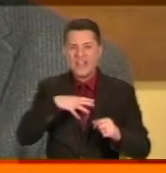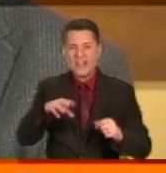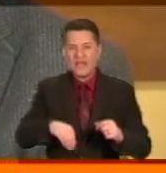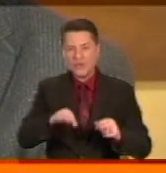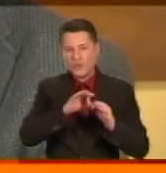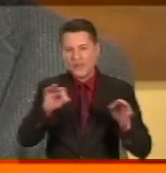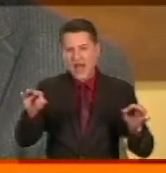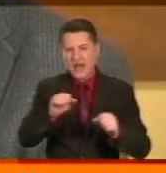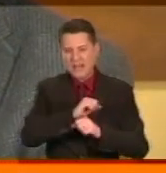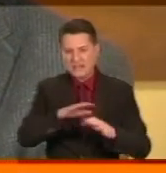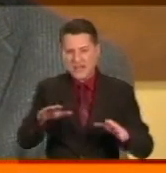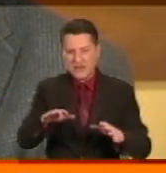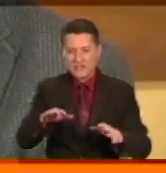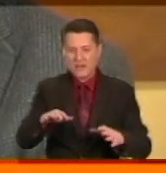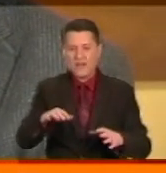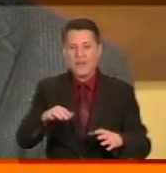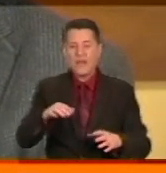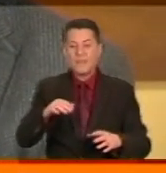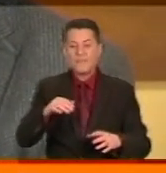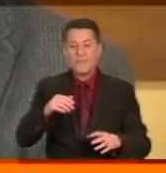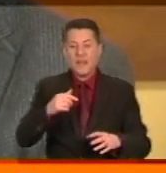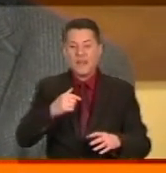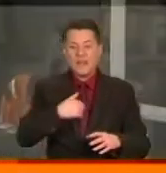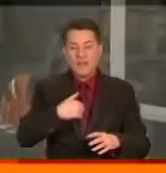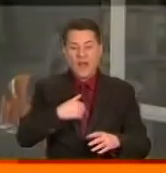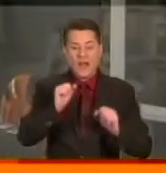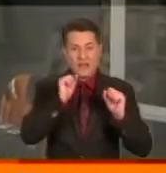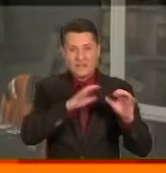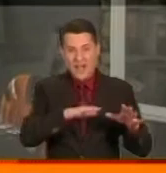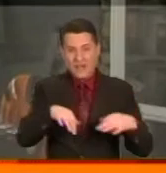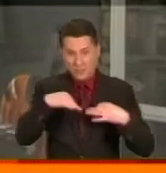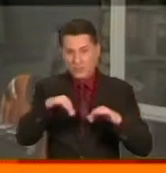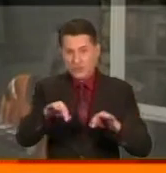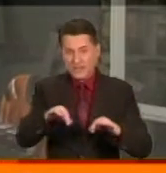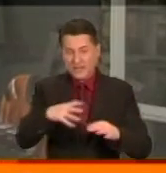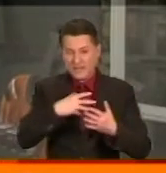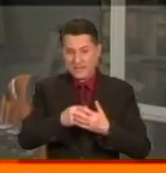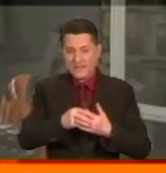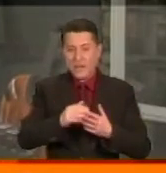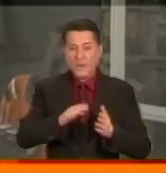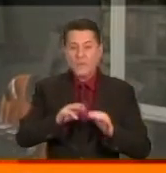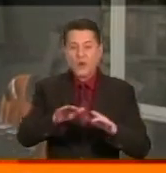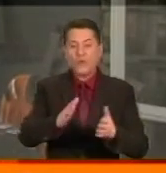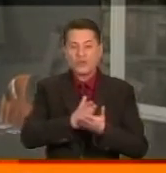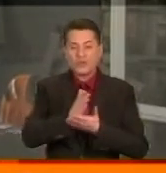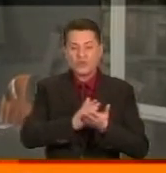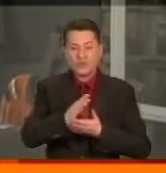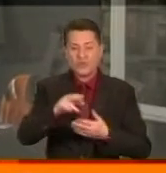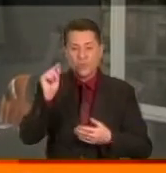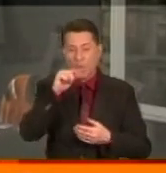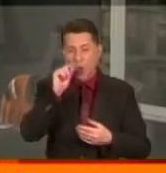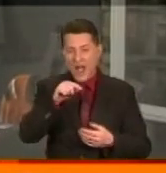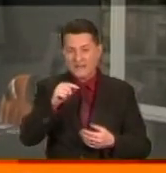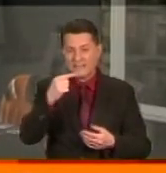вирішив, сказав, що ми терміново займемося цією проблемою і знайдемо позашляховик. Ми знали, що він проходить службу в «Луганську-1» і хотіли передати